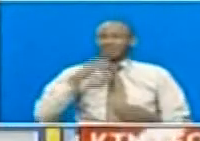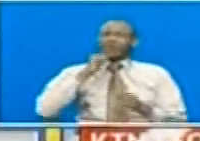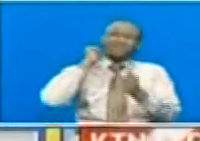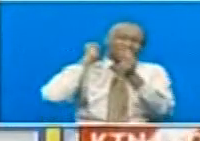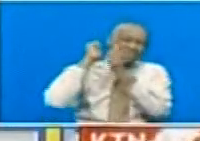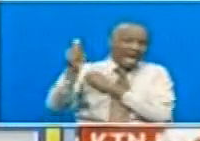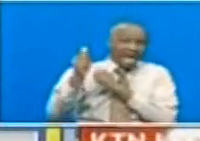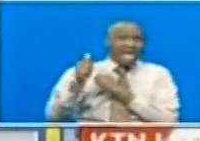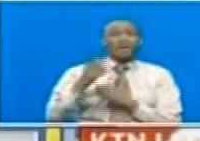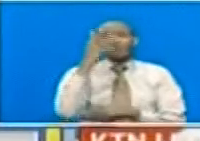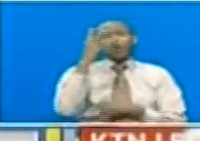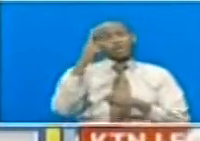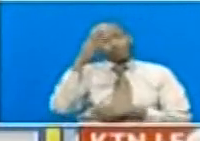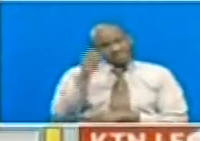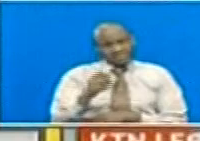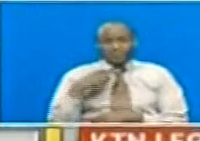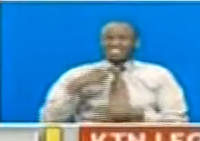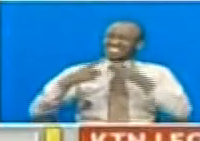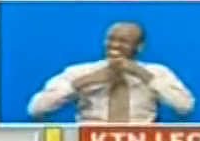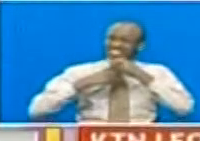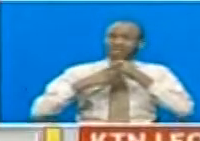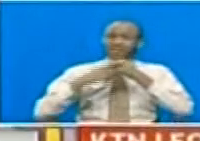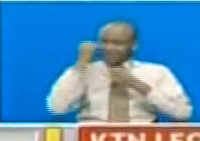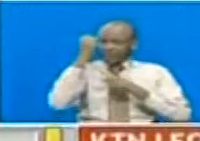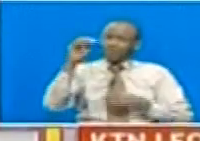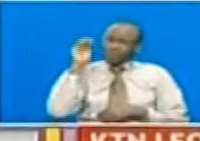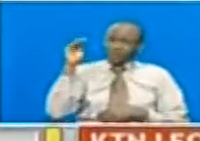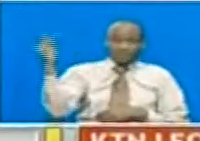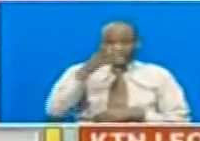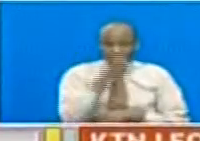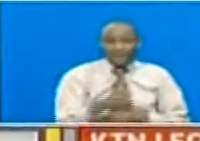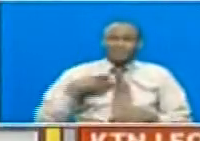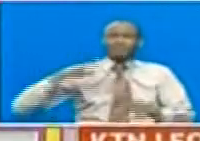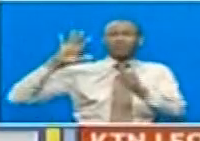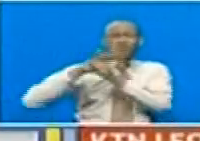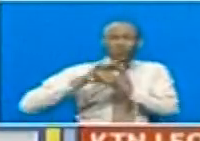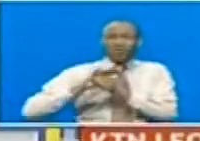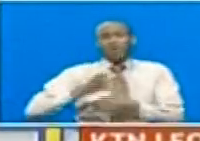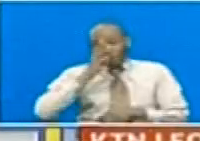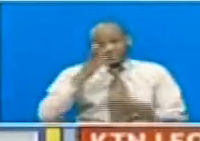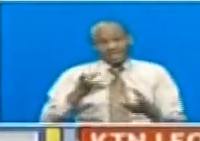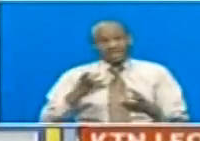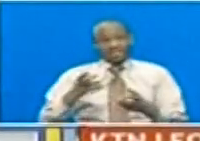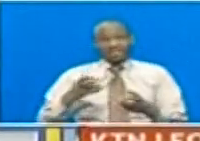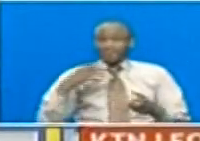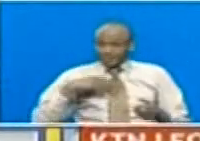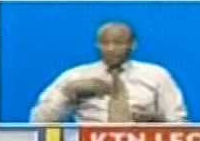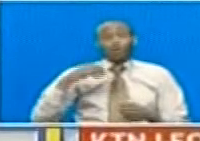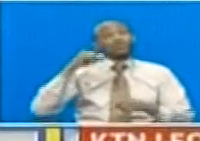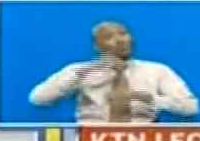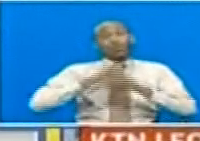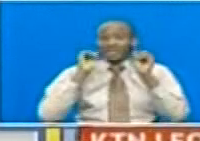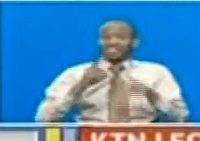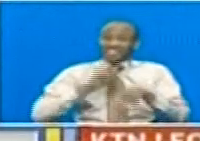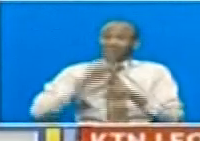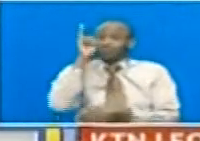mbali kilomita 4 hivi, naamka saa 11. Kufika hapa napata watu wamejaa hapa sana. Hata watoto hawezi soma kwa shule. Ikifika